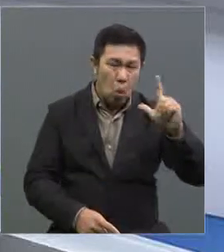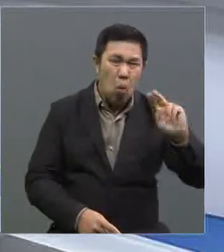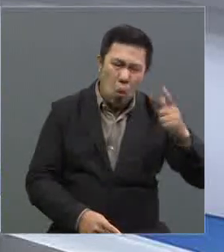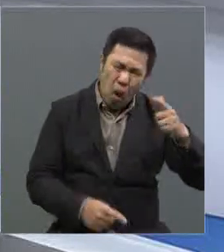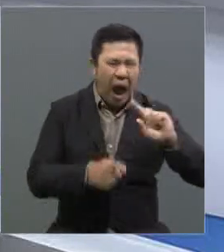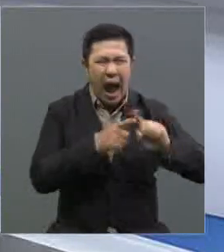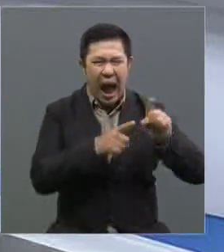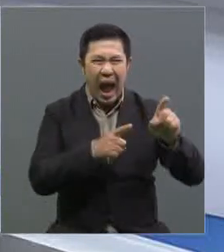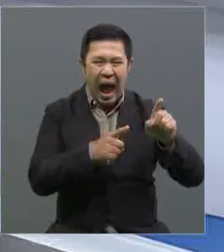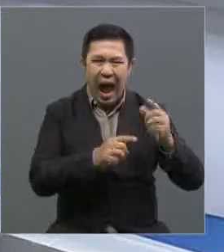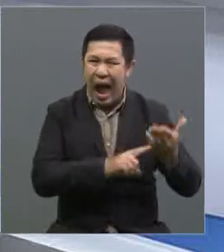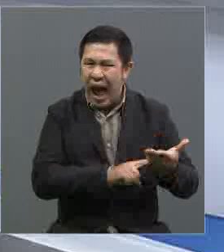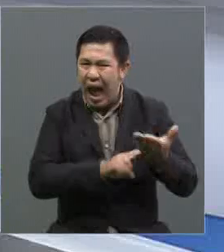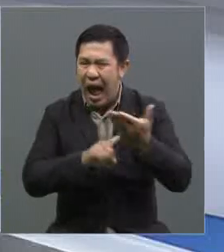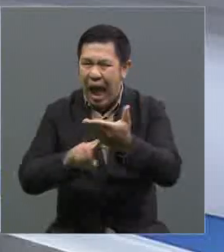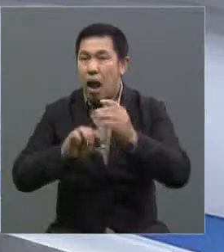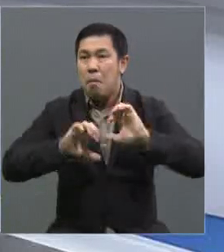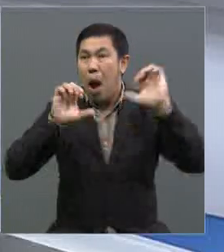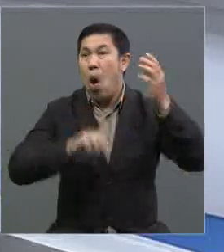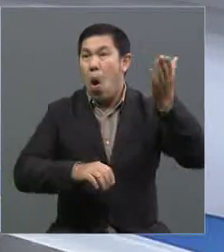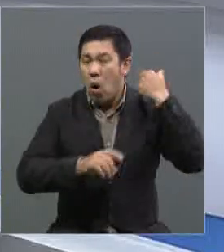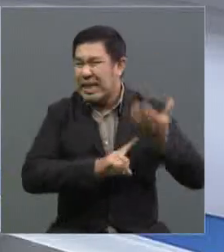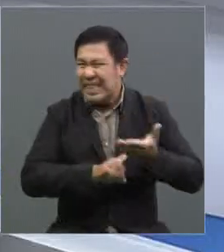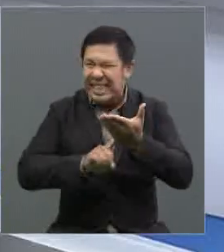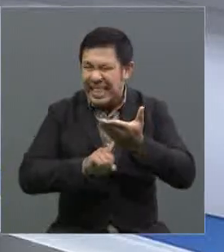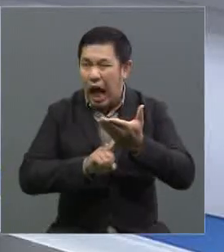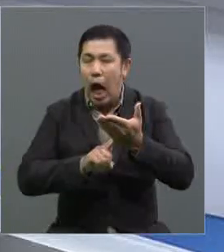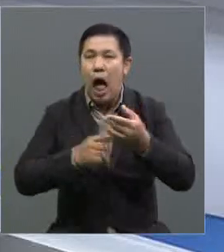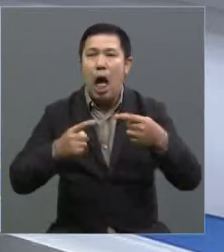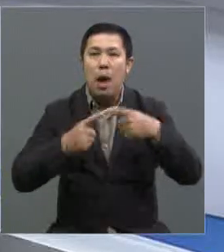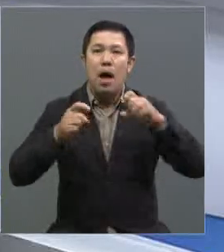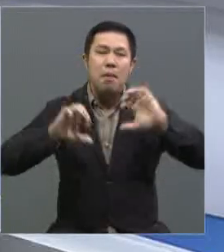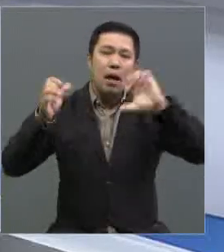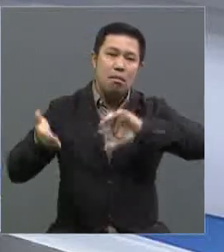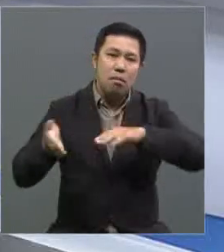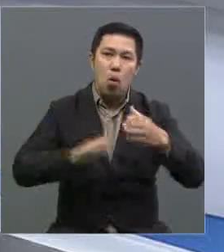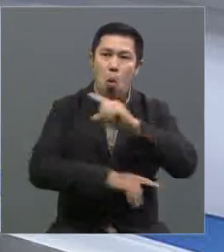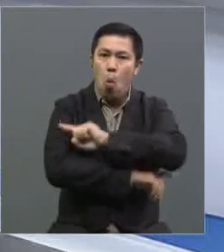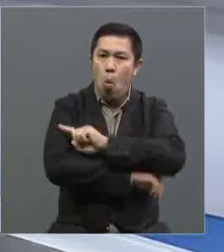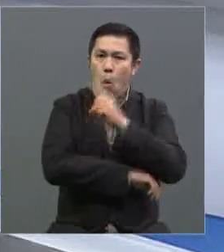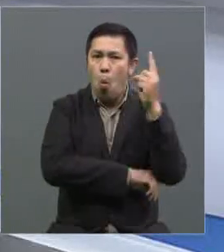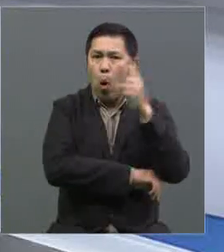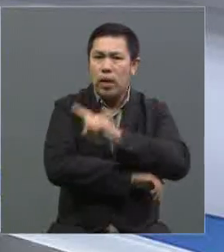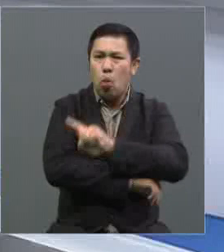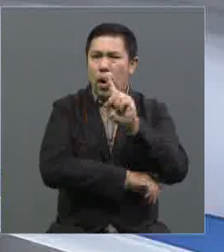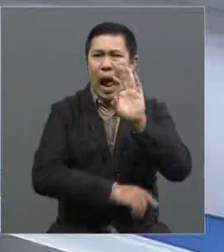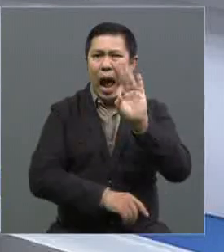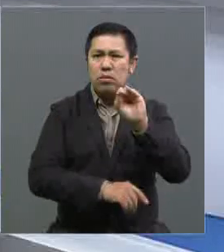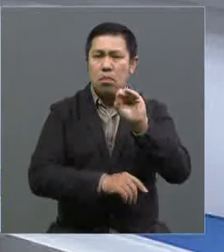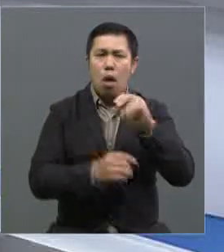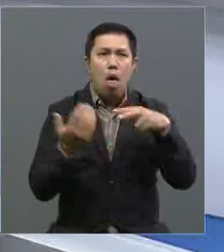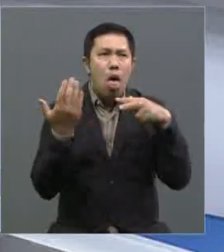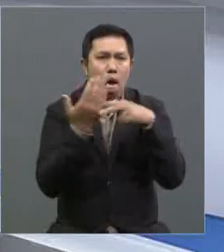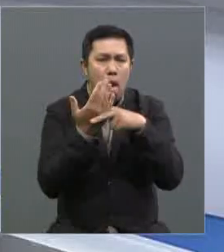หมายที่เข้ามาเนี่ยสภาล่มต่อๆกันจนในที่สุดก็ยุบสภาไปทีนี้พอเวลามันเกิน 90วันไปแล้วกฎหมายที่ค้างอยู่เนี่ยมันจะหลุดออกไป